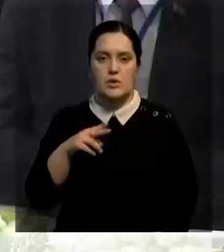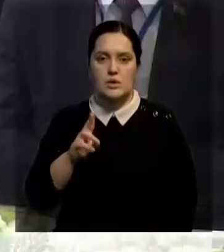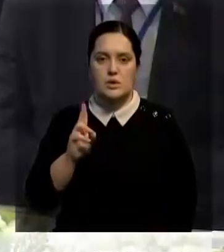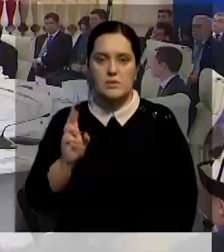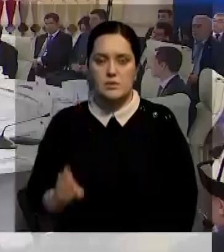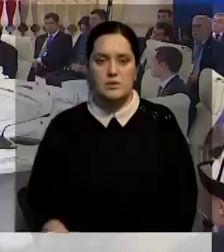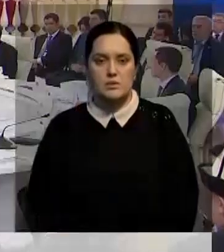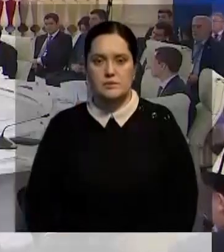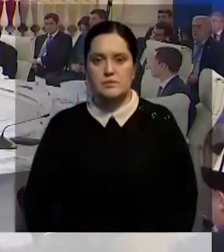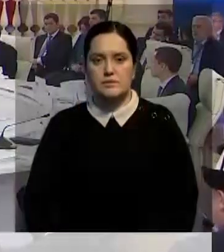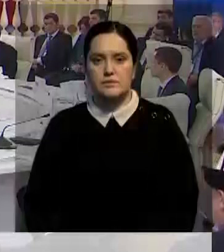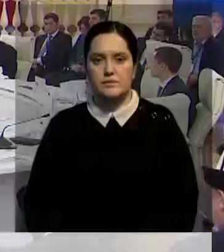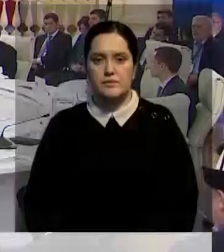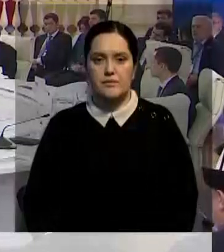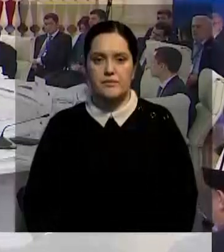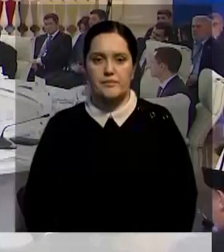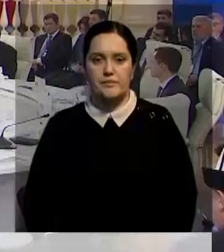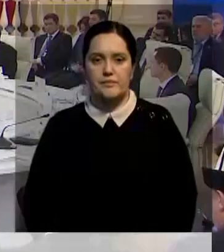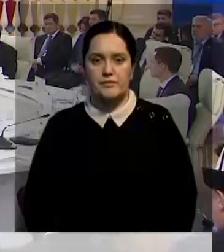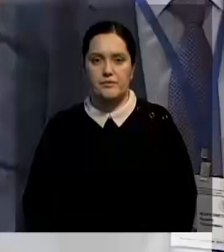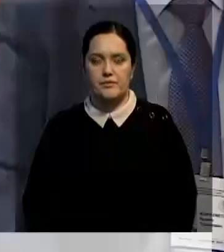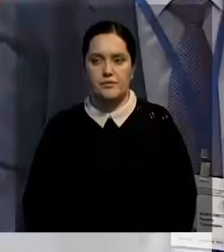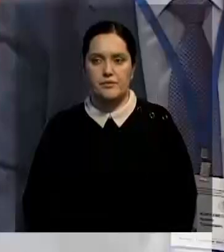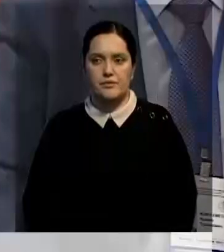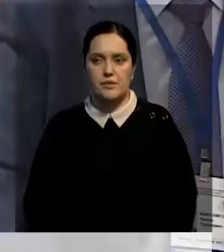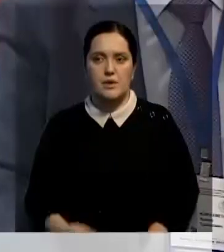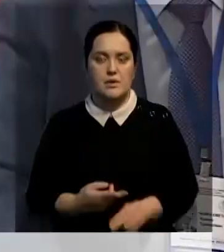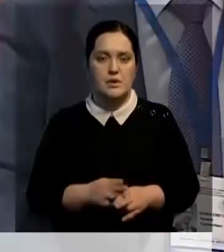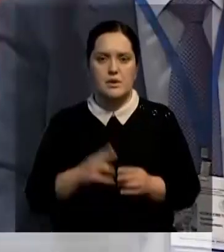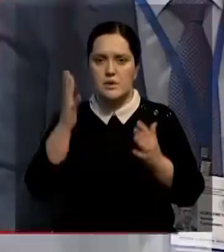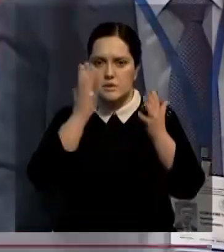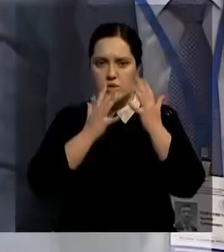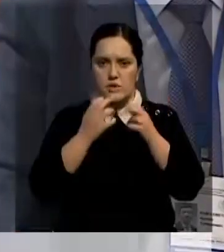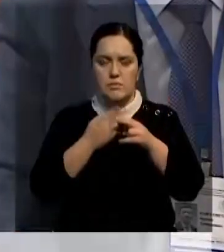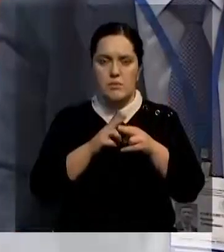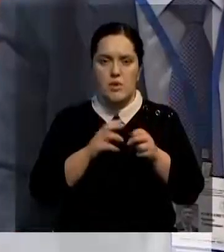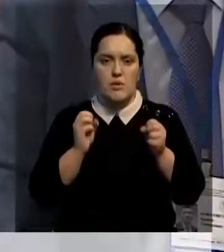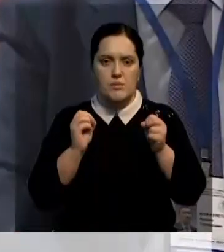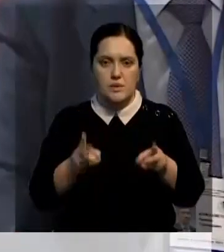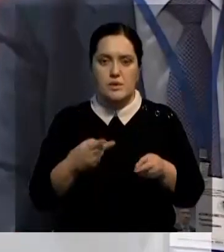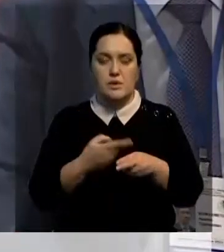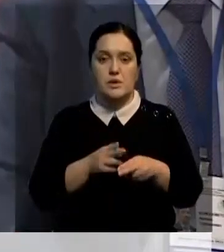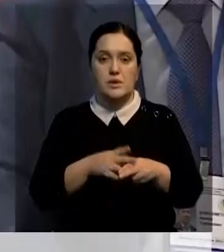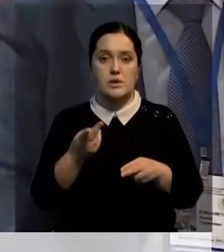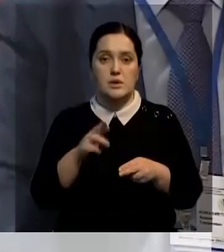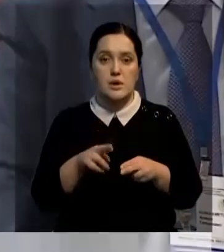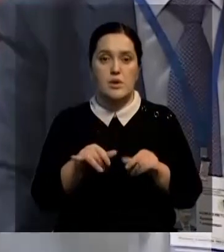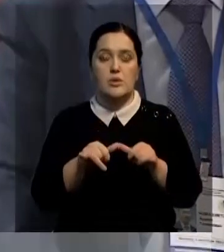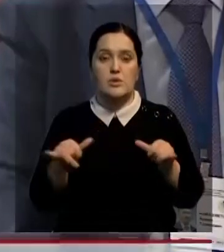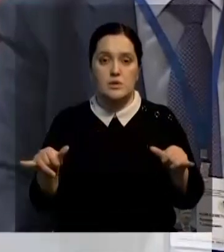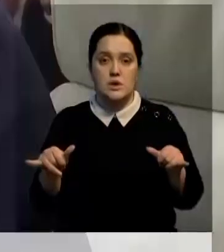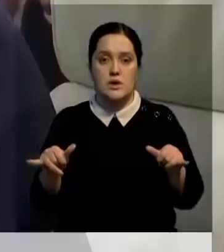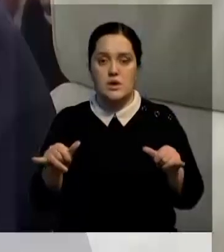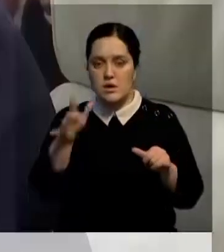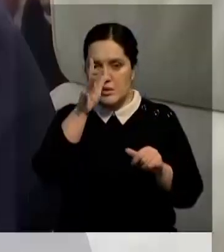ОДКБ. Терроризм несет серьезную угрозу безопасности и стабильности, создает предпосылки для роста нелегальной